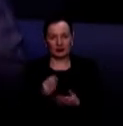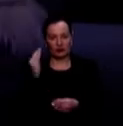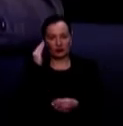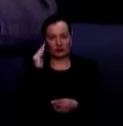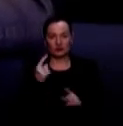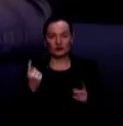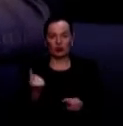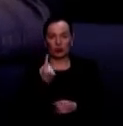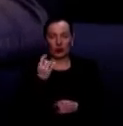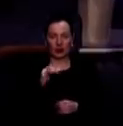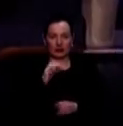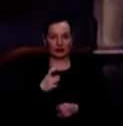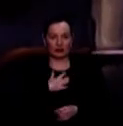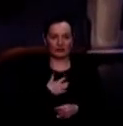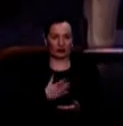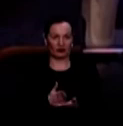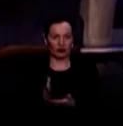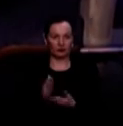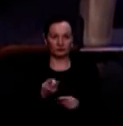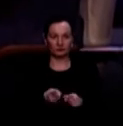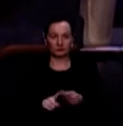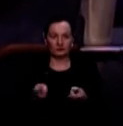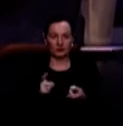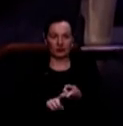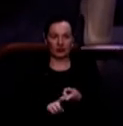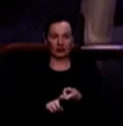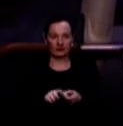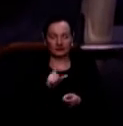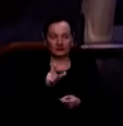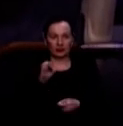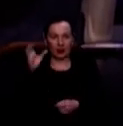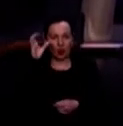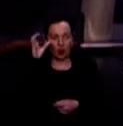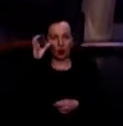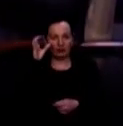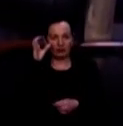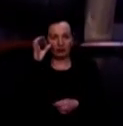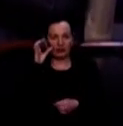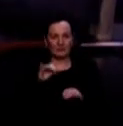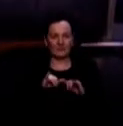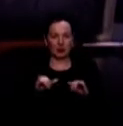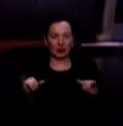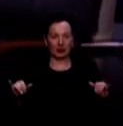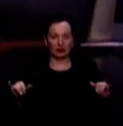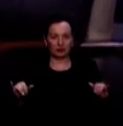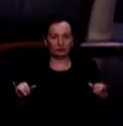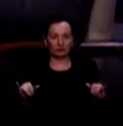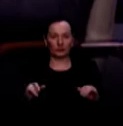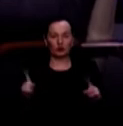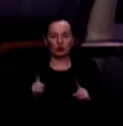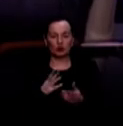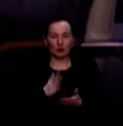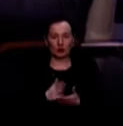з провідних. Це пов'язана з науковим прогресом. От те, що тут є наукового. Ми